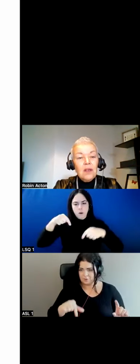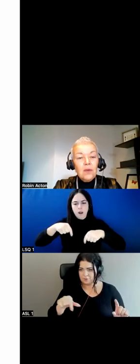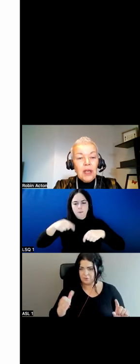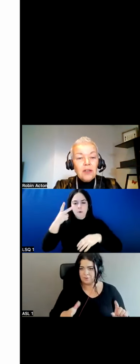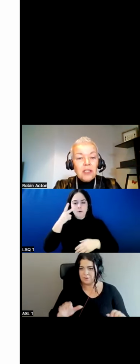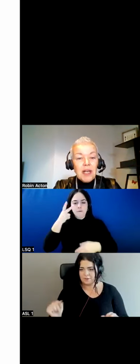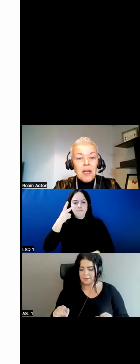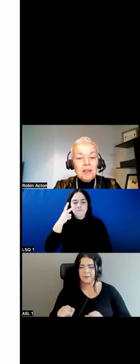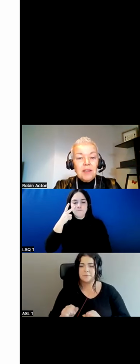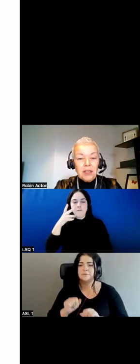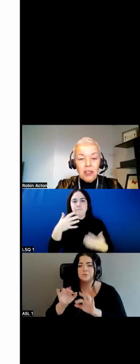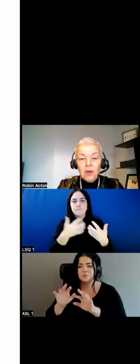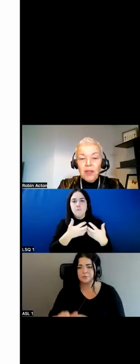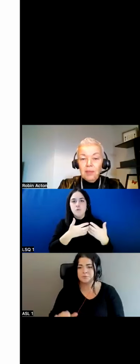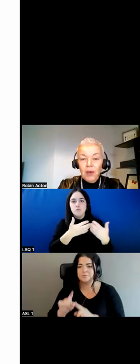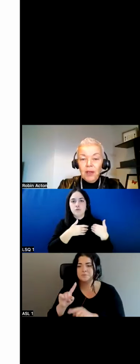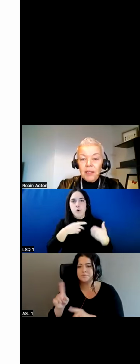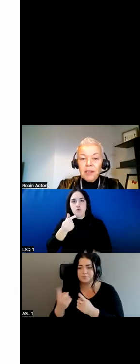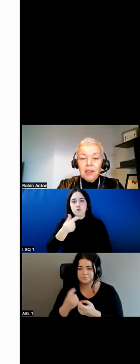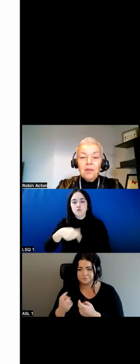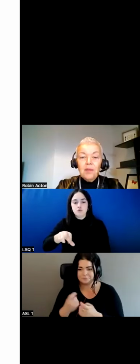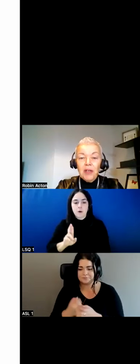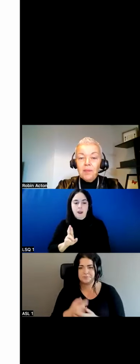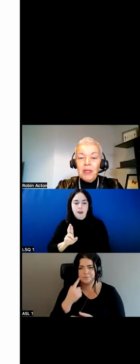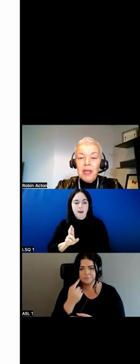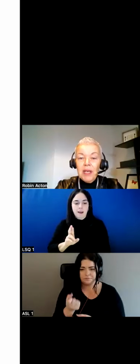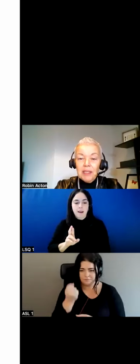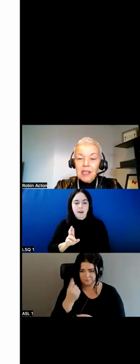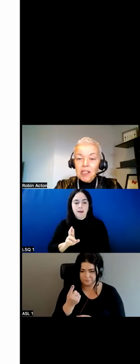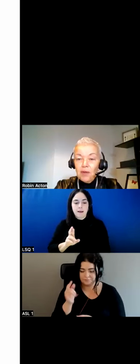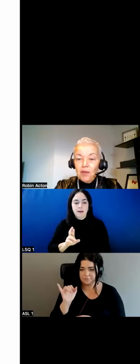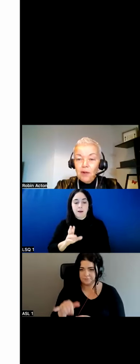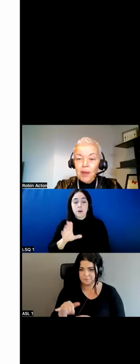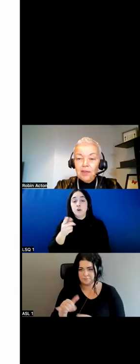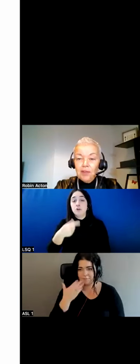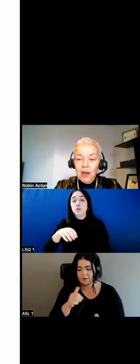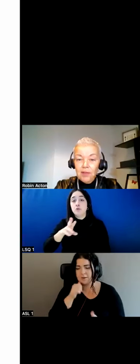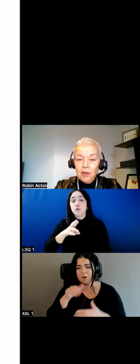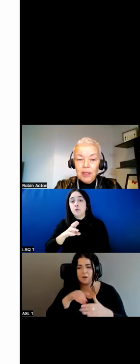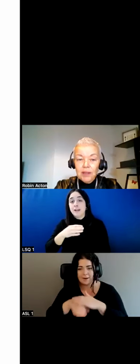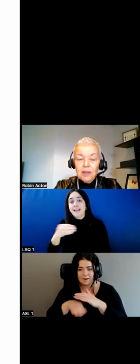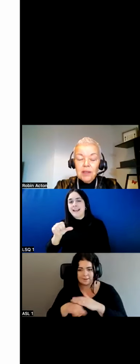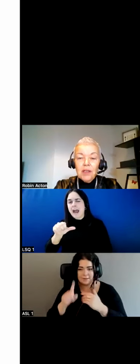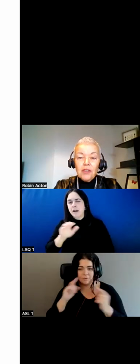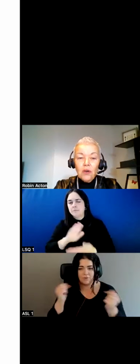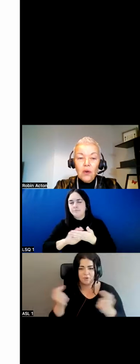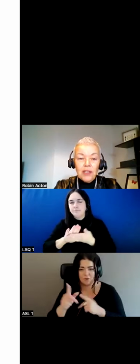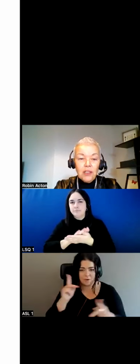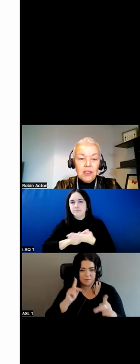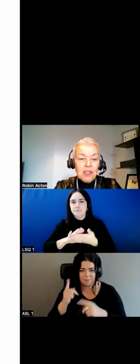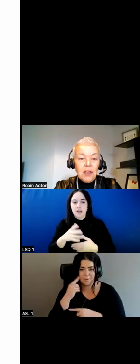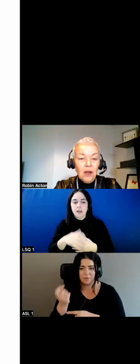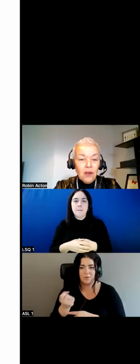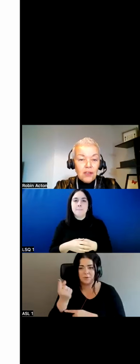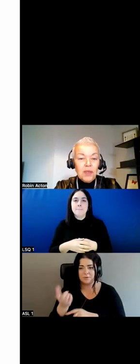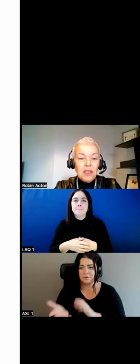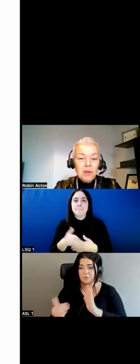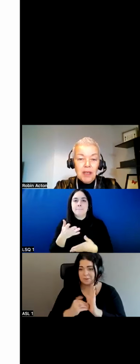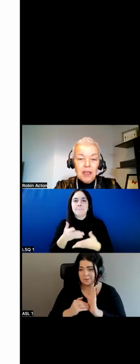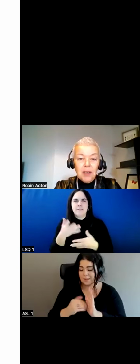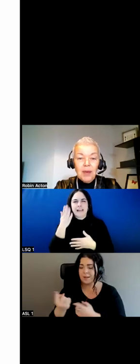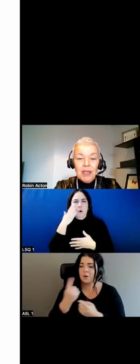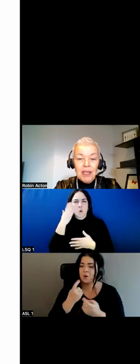écran. Nous comprenons que la boîte de questions-réponses n'est peut-être pas un format accessible à tous.